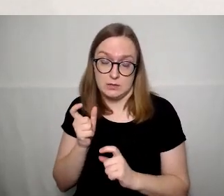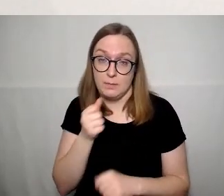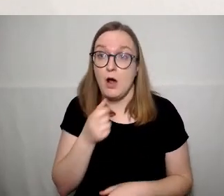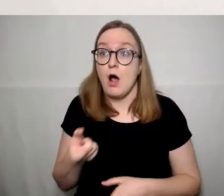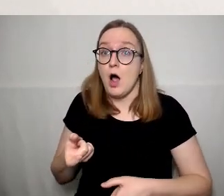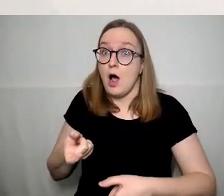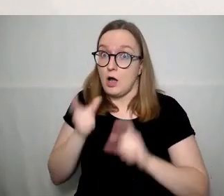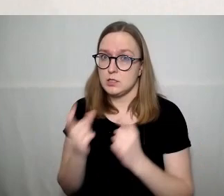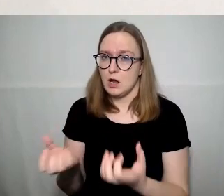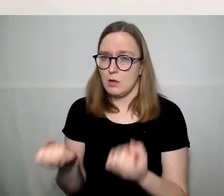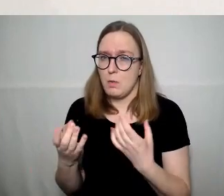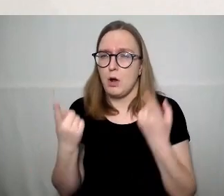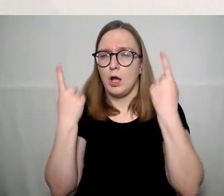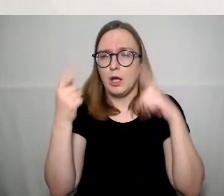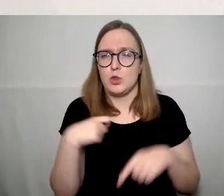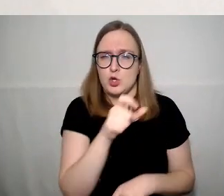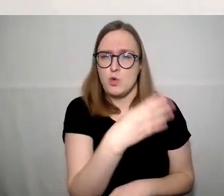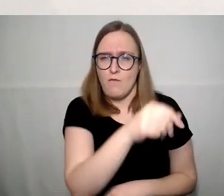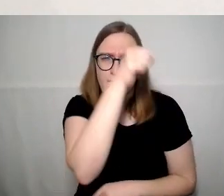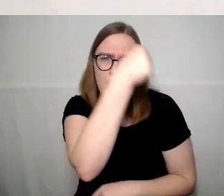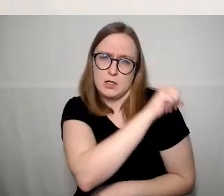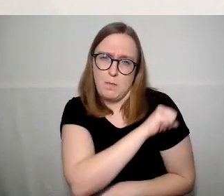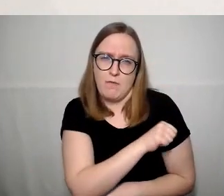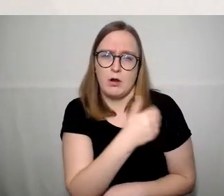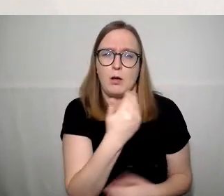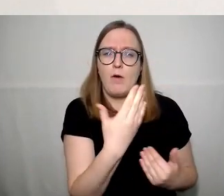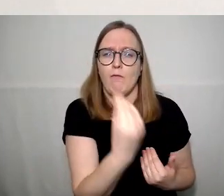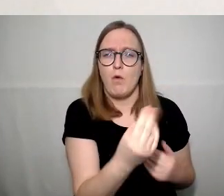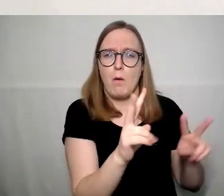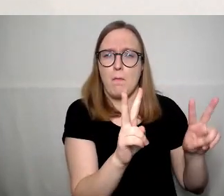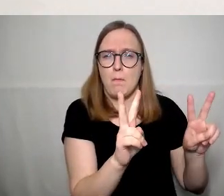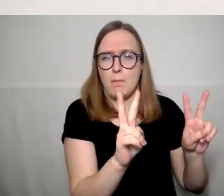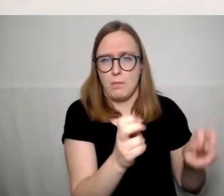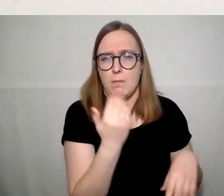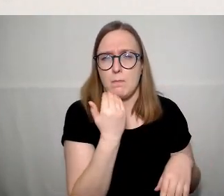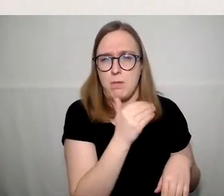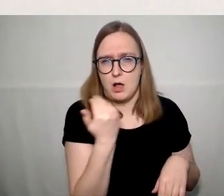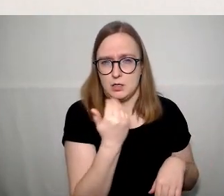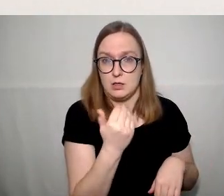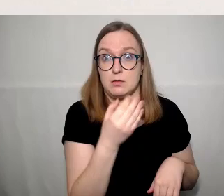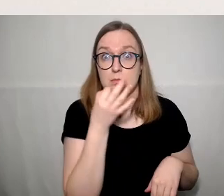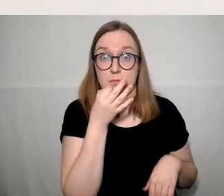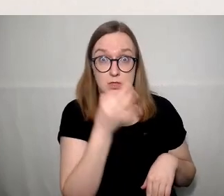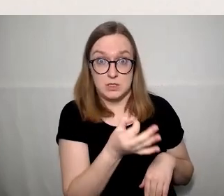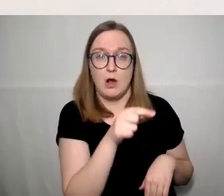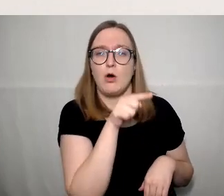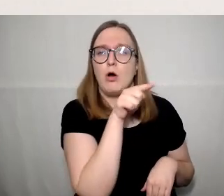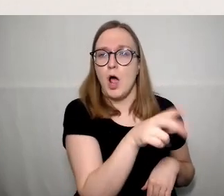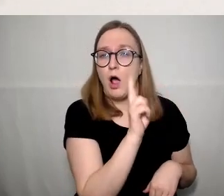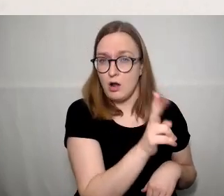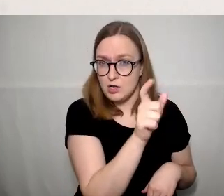bus paminėta kito kandidato pavardė arba politinė organizacija, kurią jis atstovauja, paminėtasis kandidatas turės 30